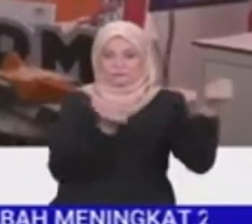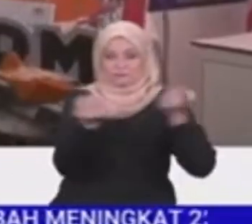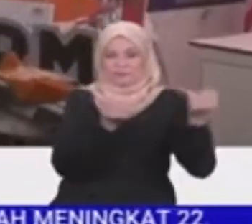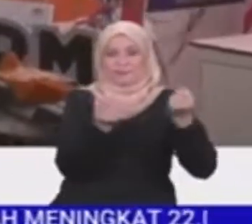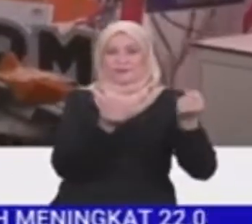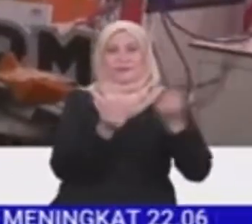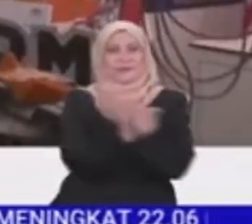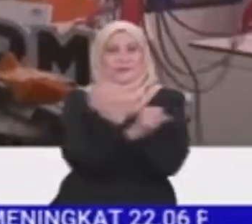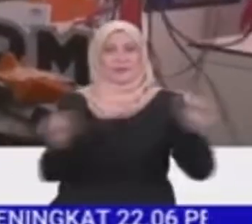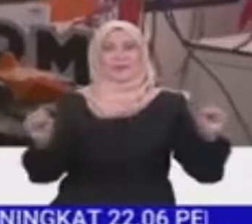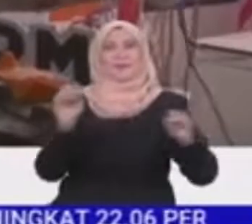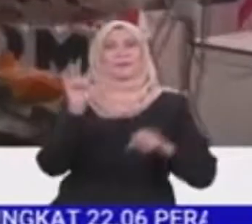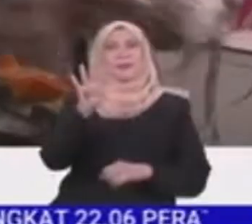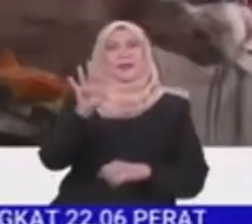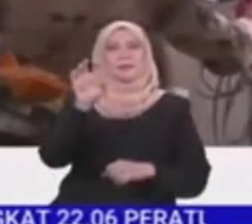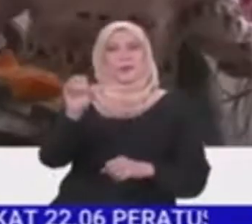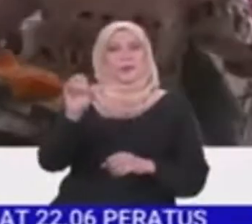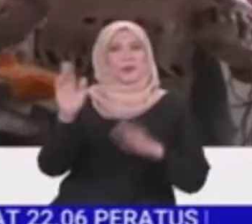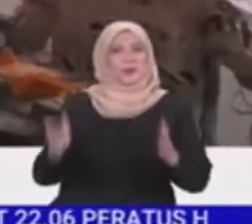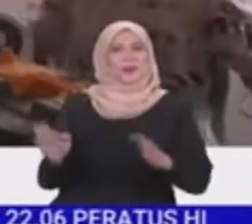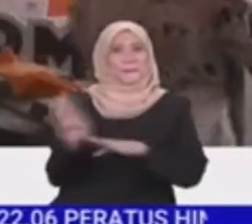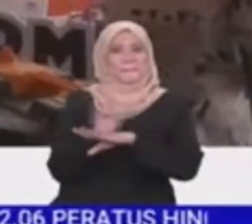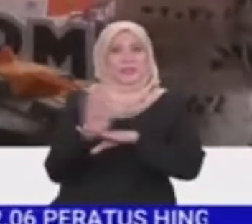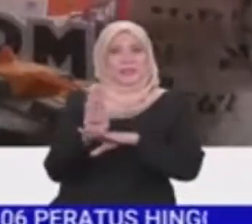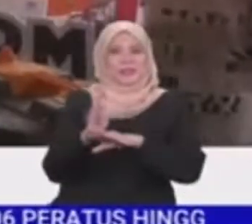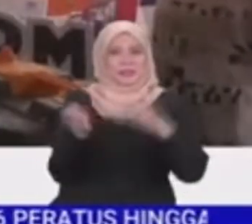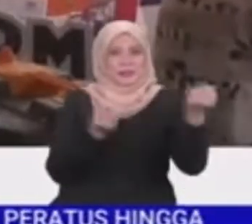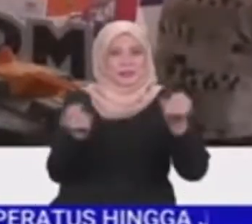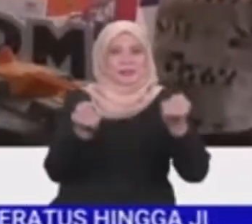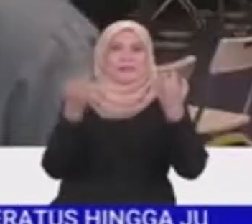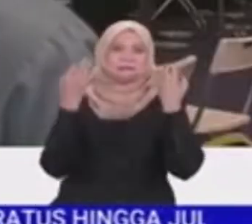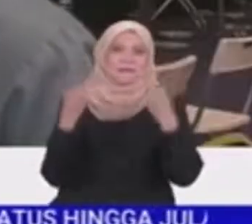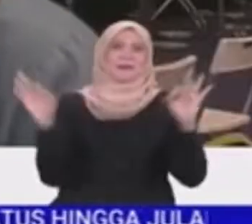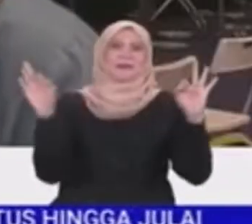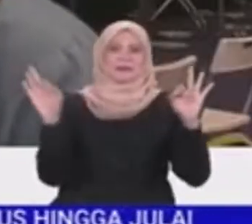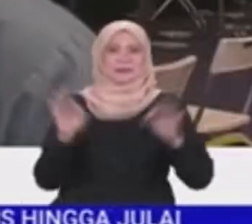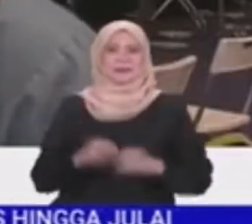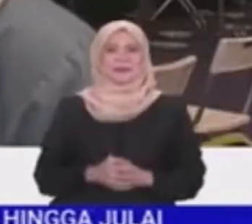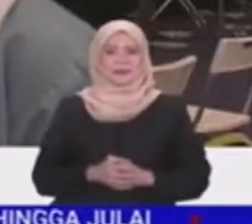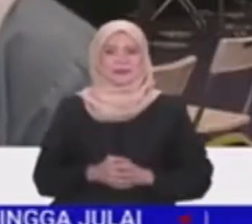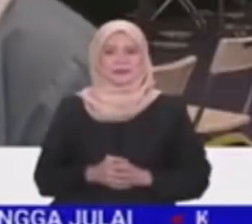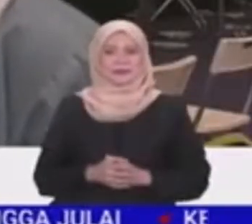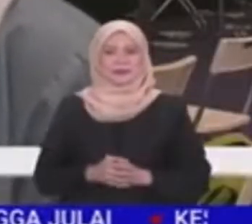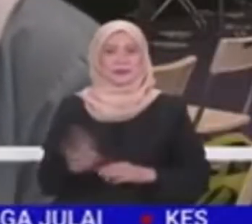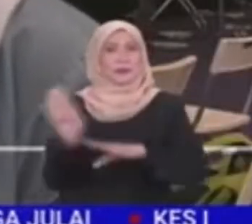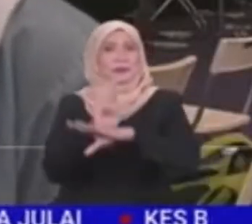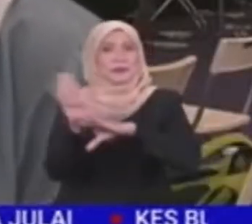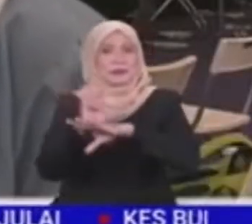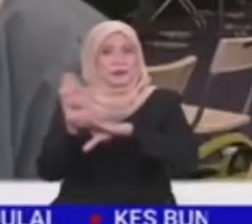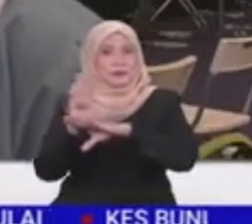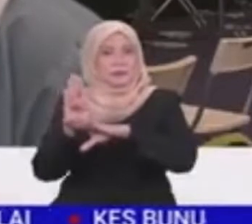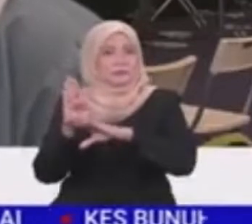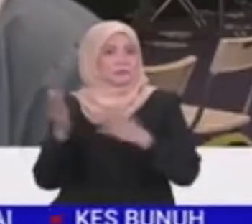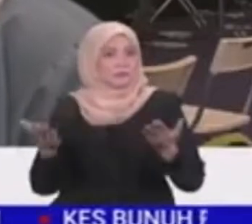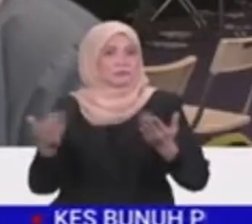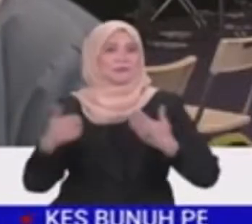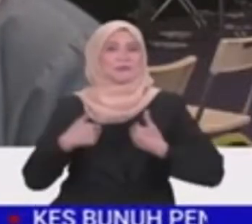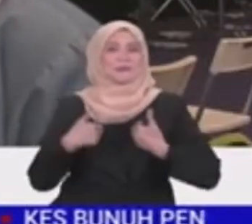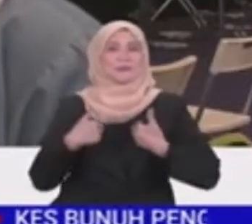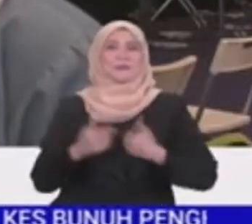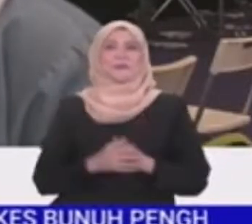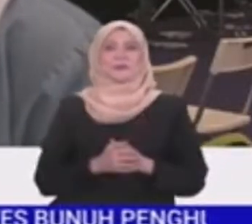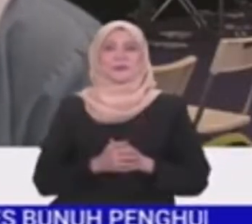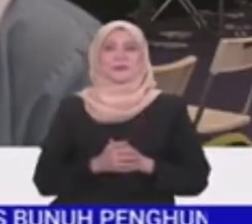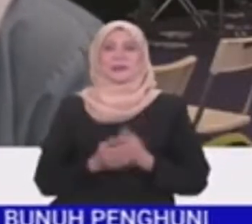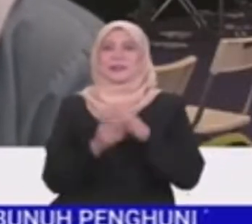disediakan oleh hampir 40 usahawan food truck secara percuma. Untuk usahawan kita ada,